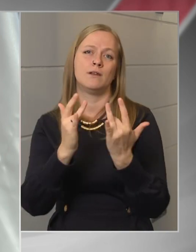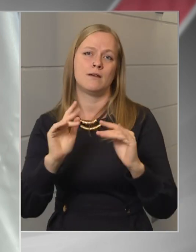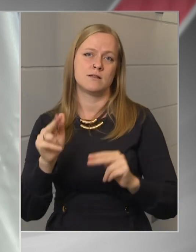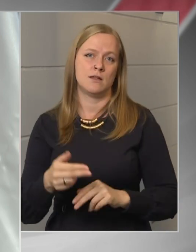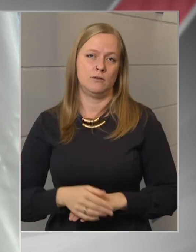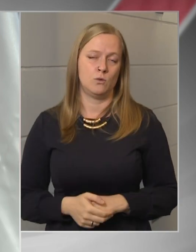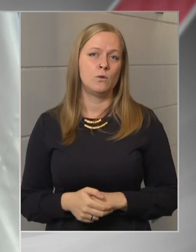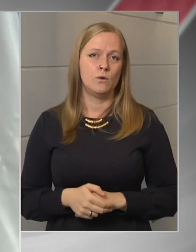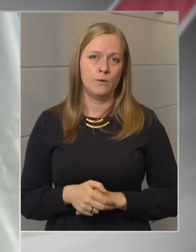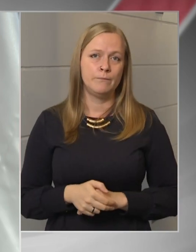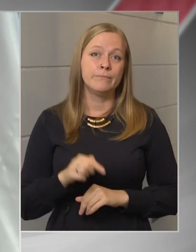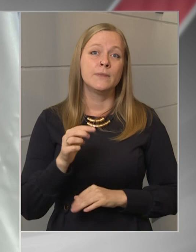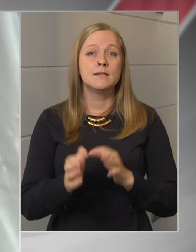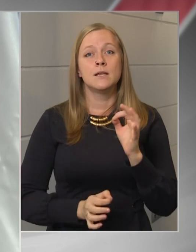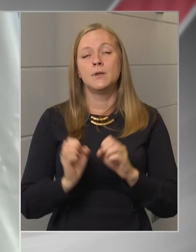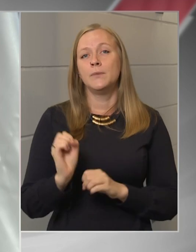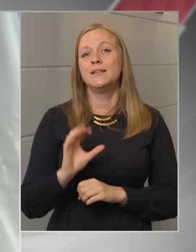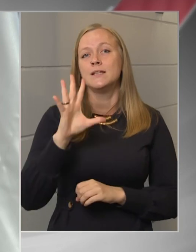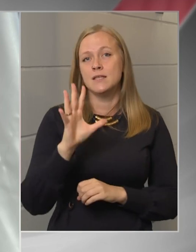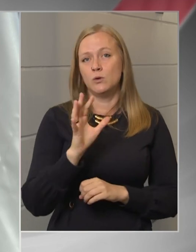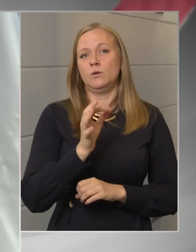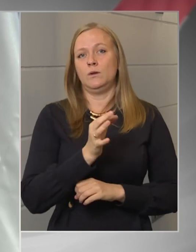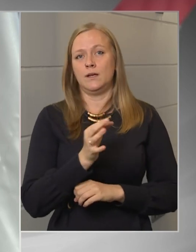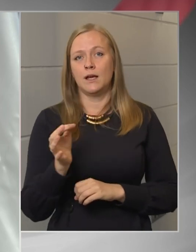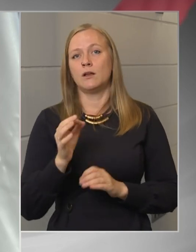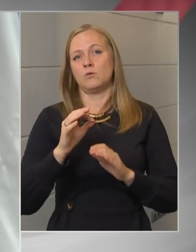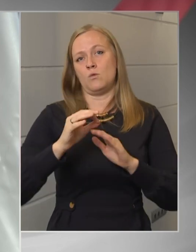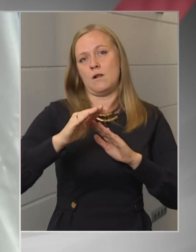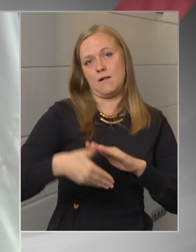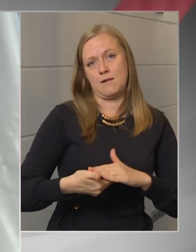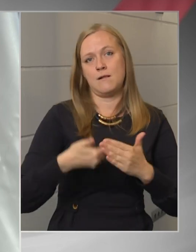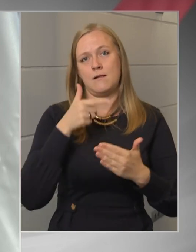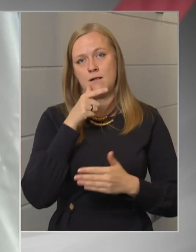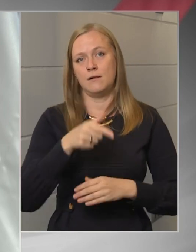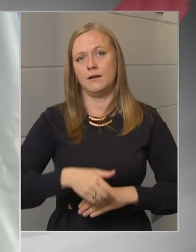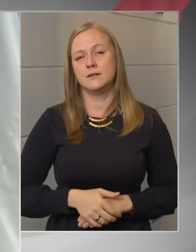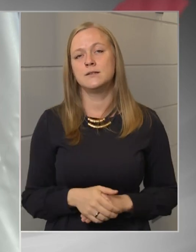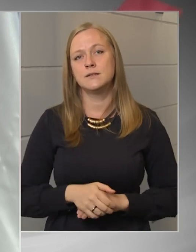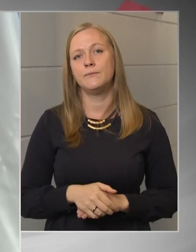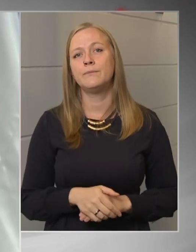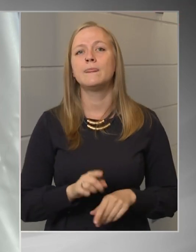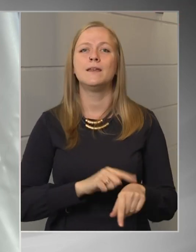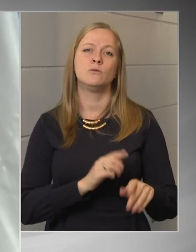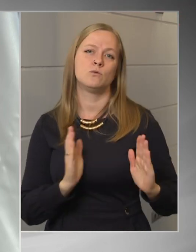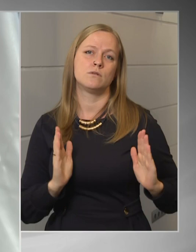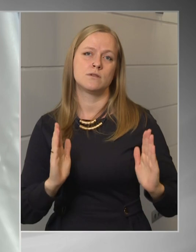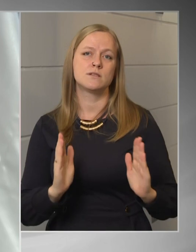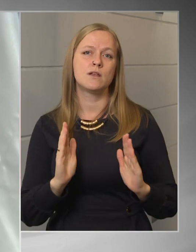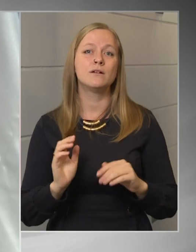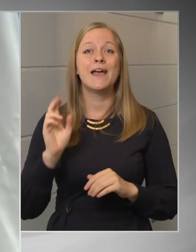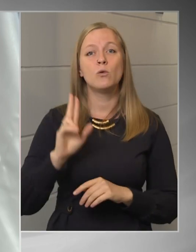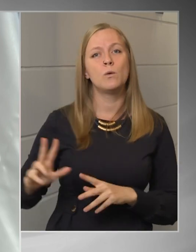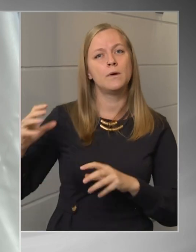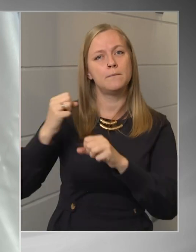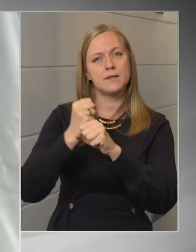Itt szeptember 15-ével lejár az az intézőszak, amíg az Európai